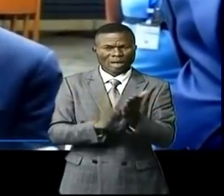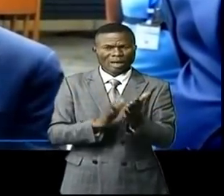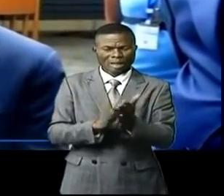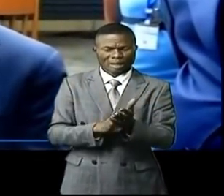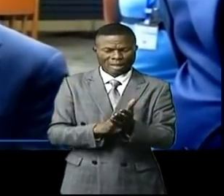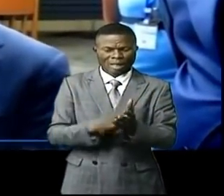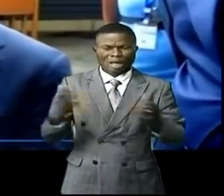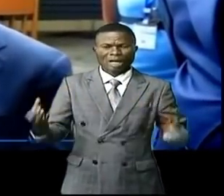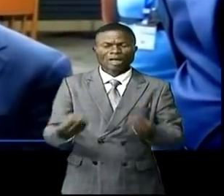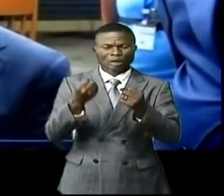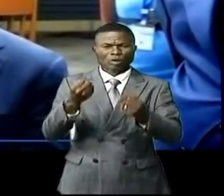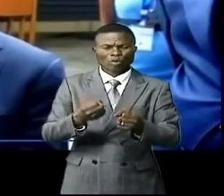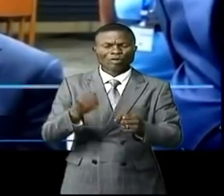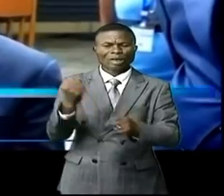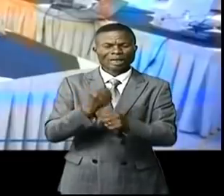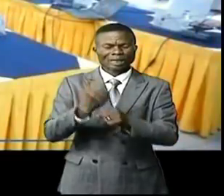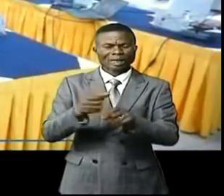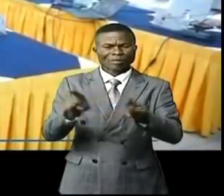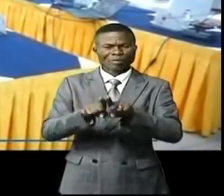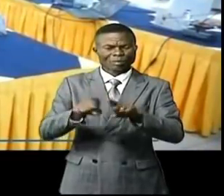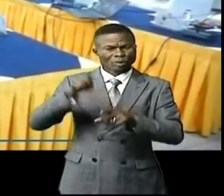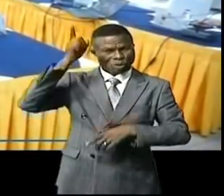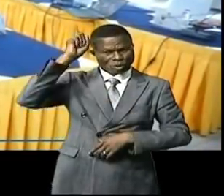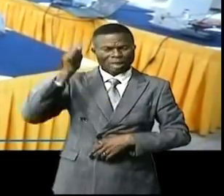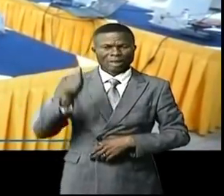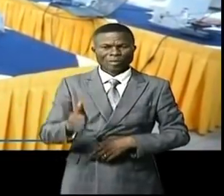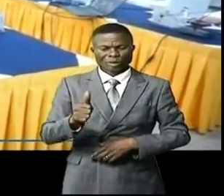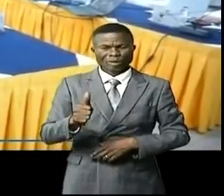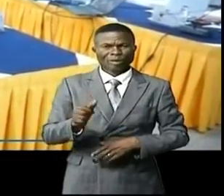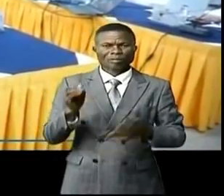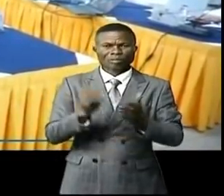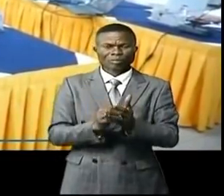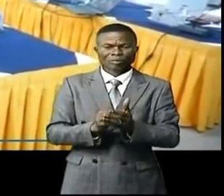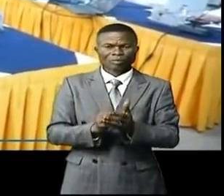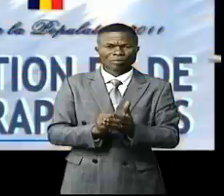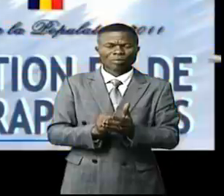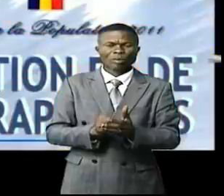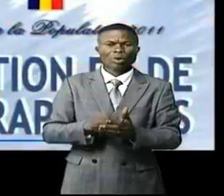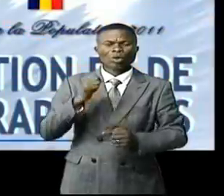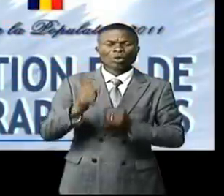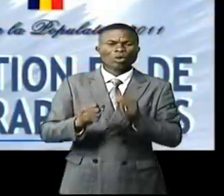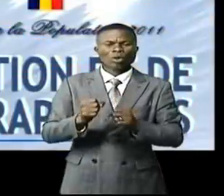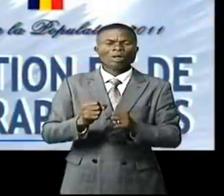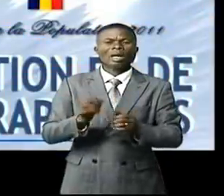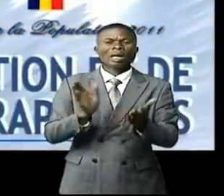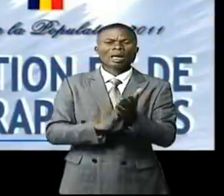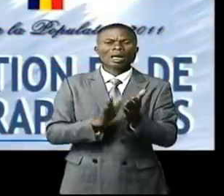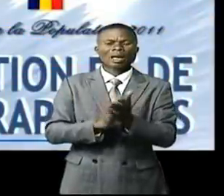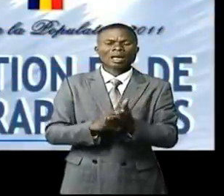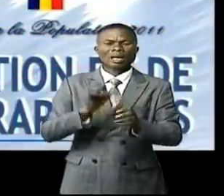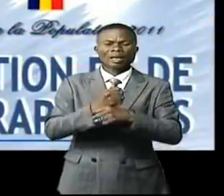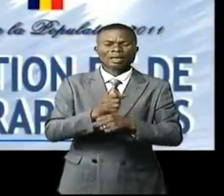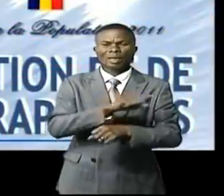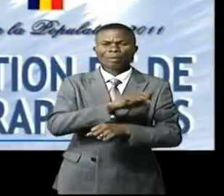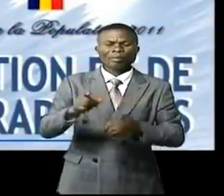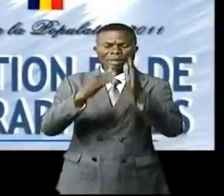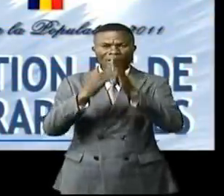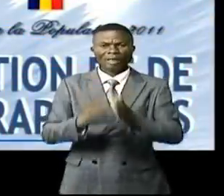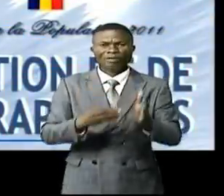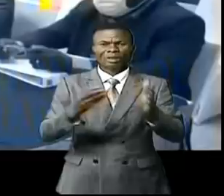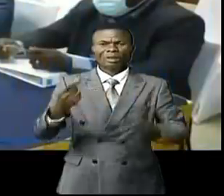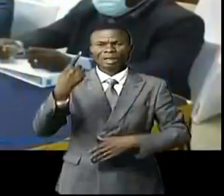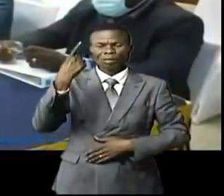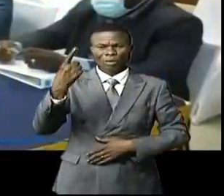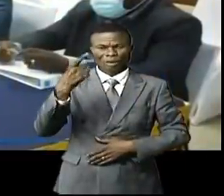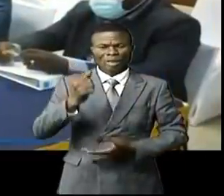retrouve son train de vie normal. Il s'est dénoté que l'UFORD a été créé en 1971 pour